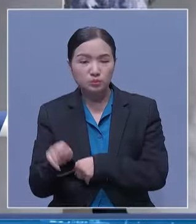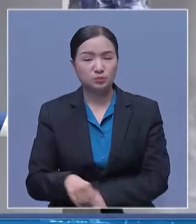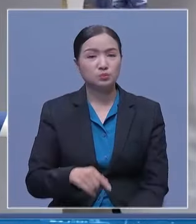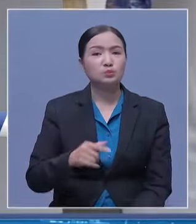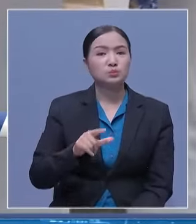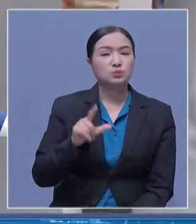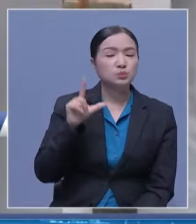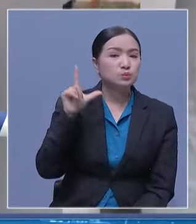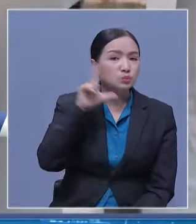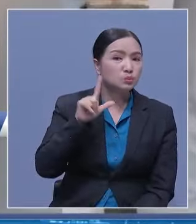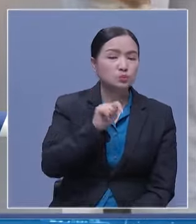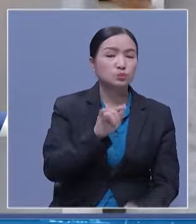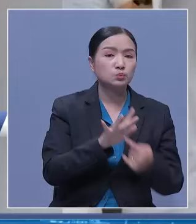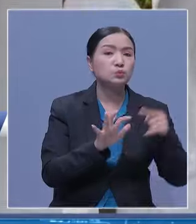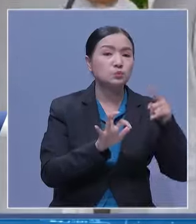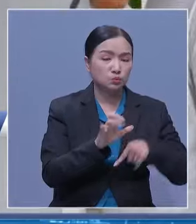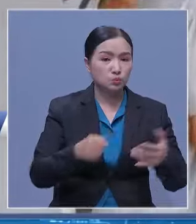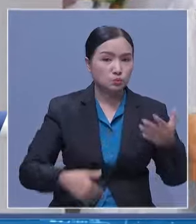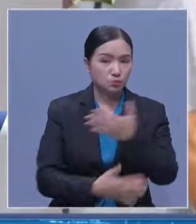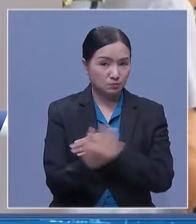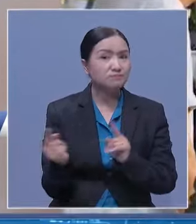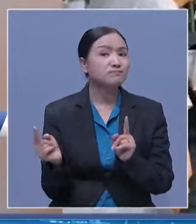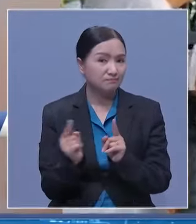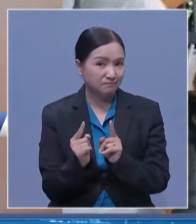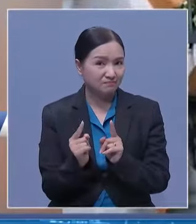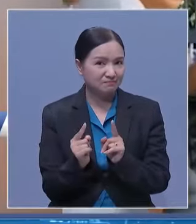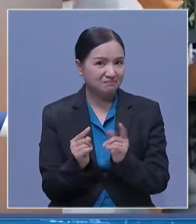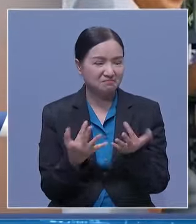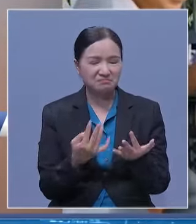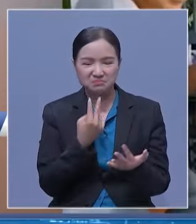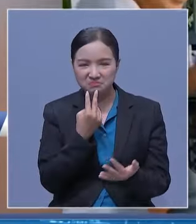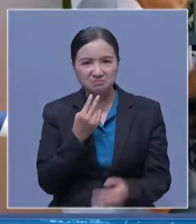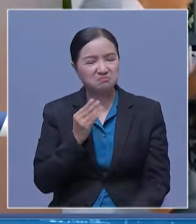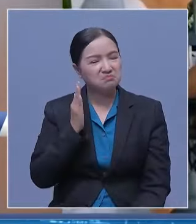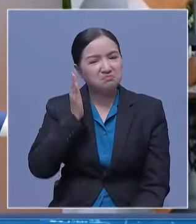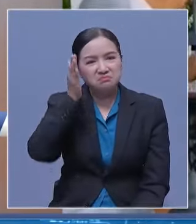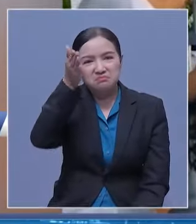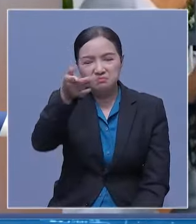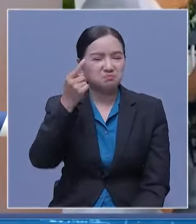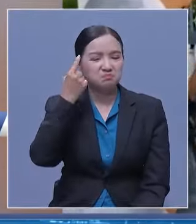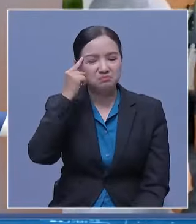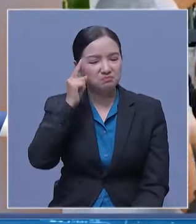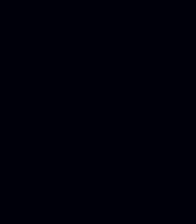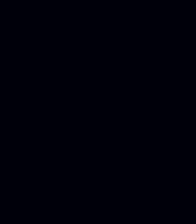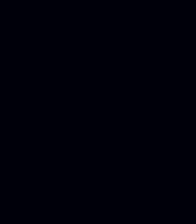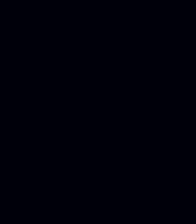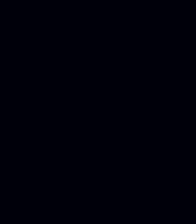จเลยนะคะ จะมีโอกาสไหมนะฮะเดี๋ยวรอติดตามไม่รู้อนาคตเป็นยังไงนะครับ